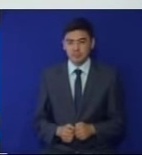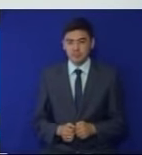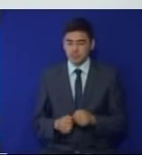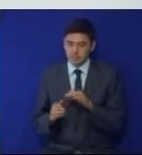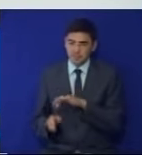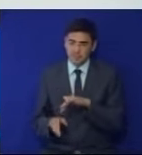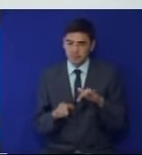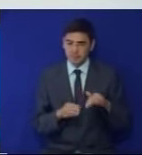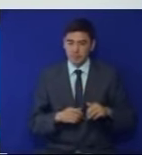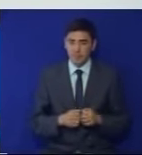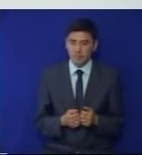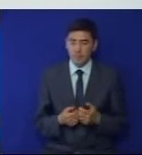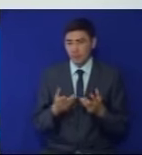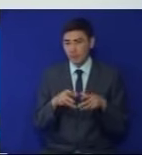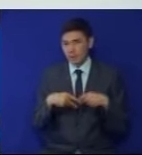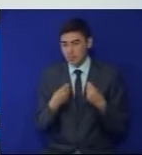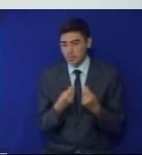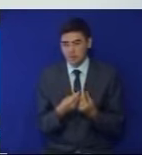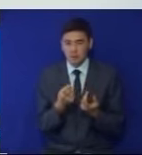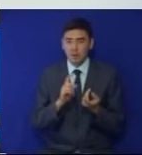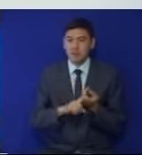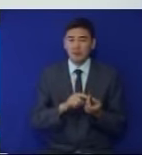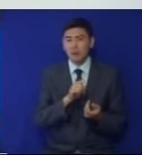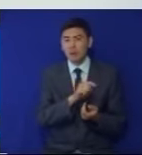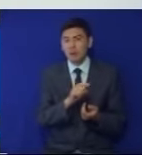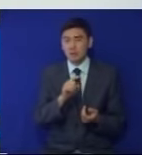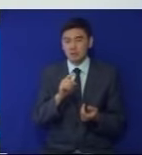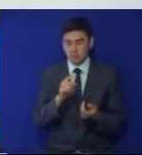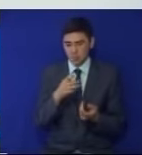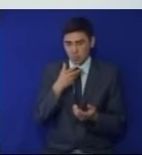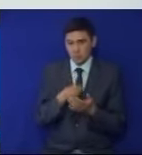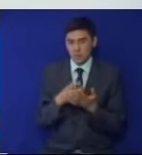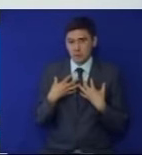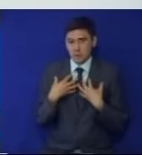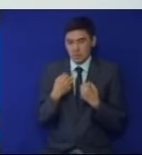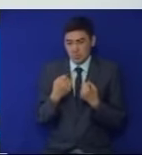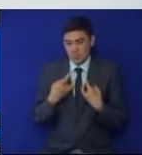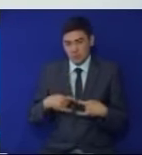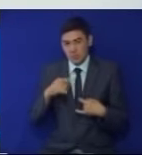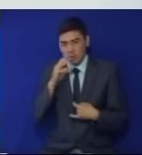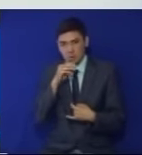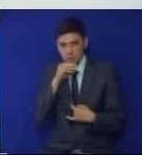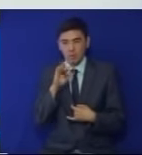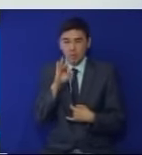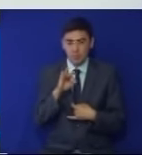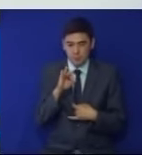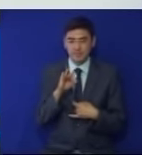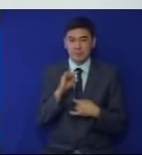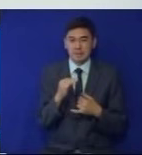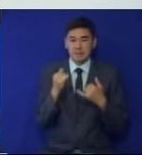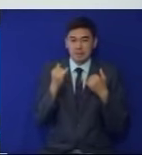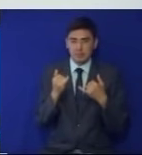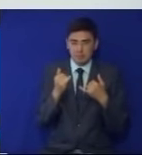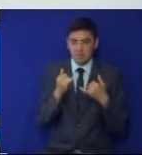Өзгеде жаңалықтар, отбасы орталығы қоғамдық қоры өңіріндегі тұрғындардың репродуктивті денсаулығын мәселесі бойынша әлеуметтік зерттеу жасау жөнінде